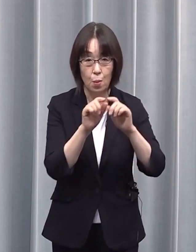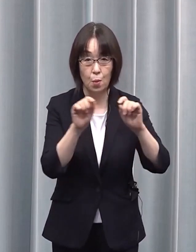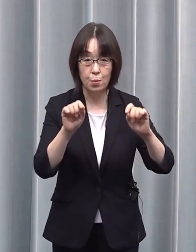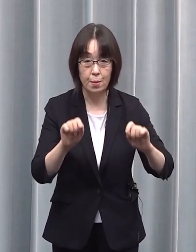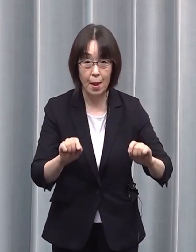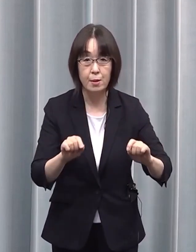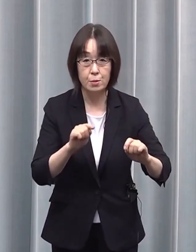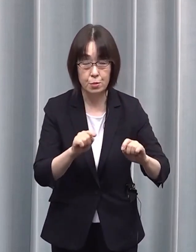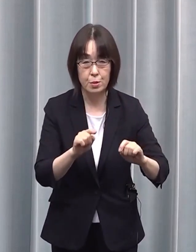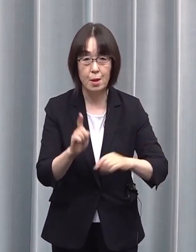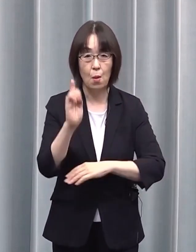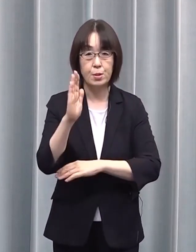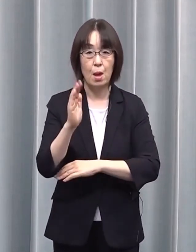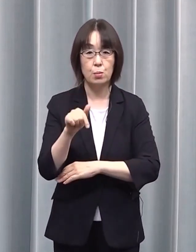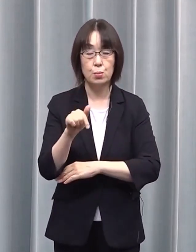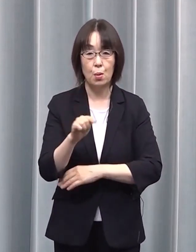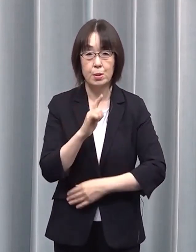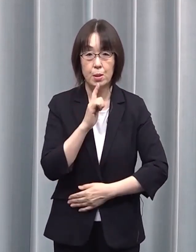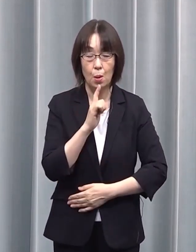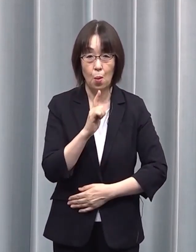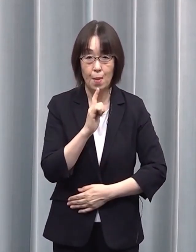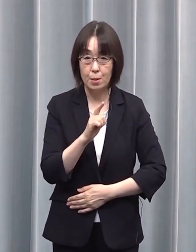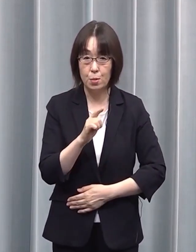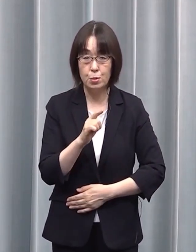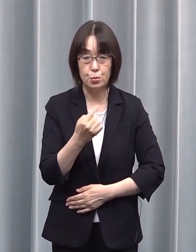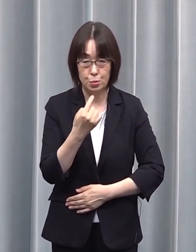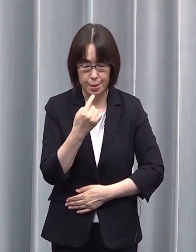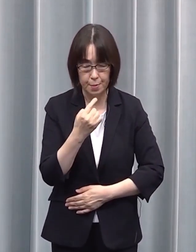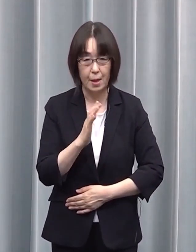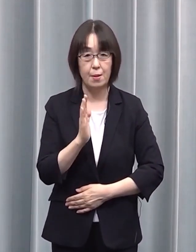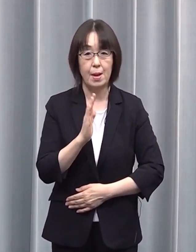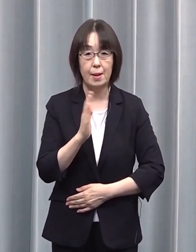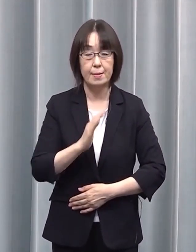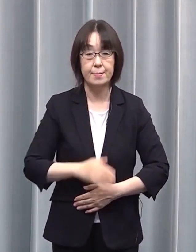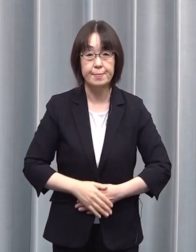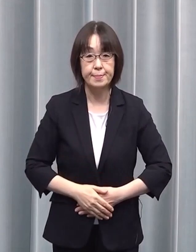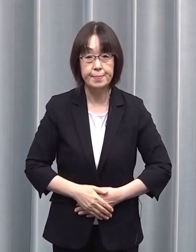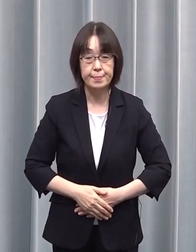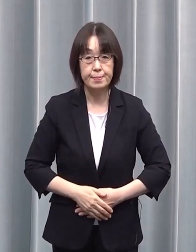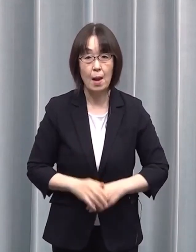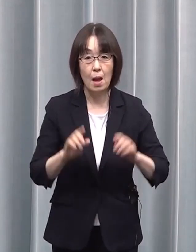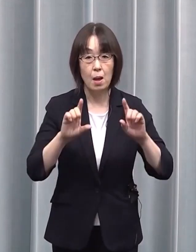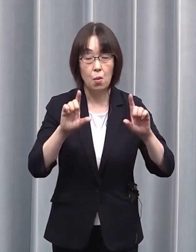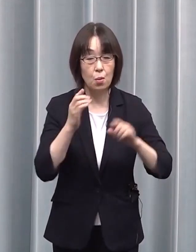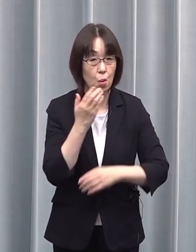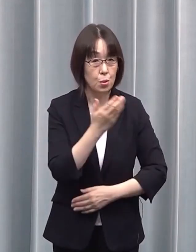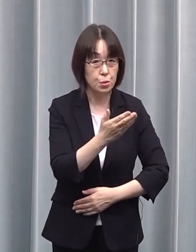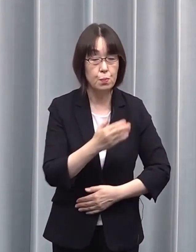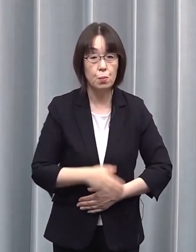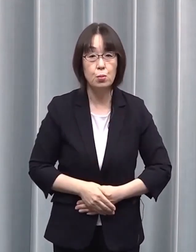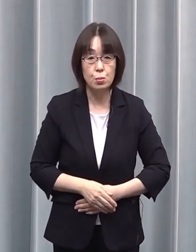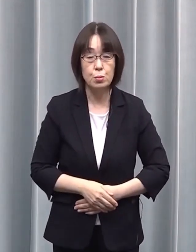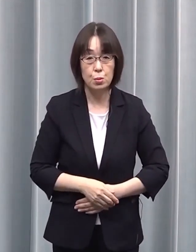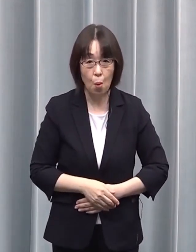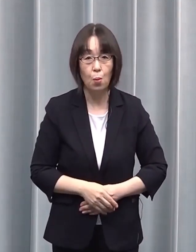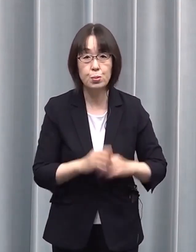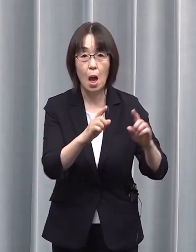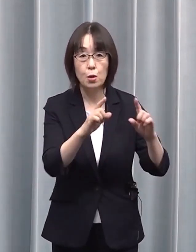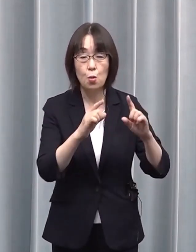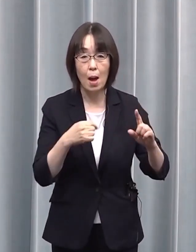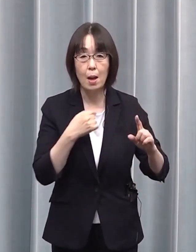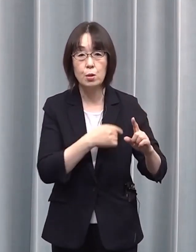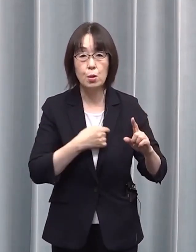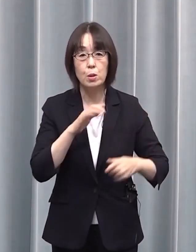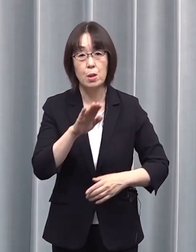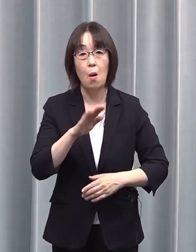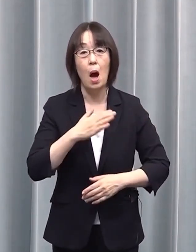一つ政府としてコメントする立場にありません。 はい、お気持ちは分かるんですけど、国権の最高機関である